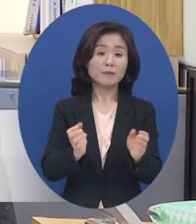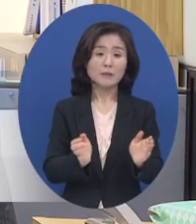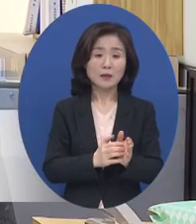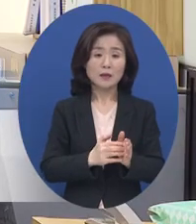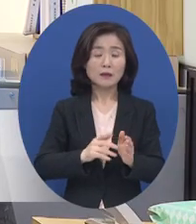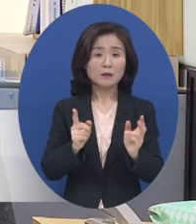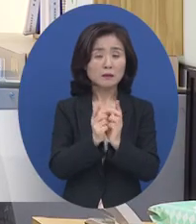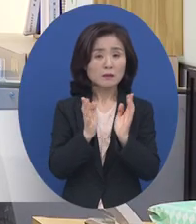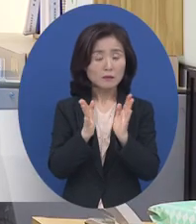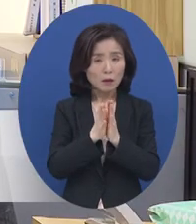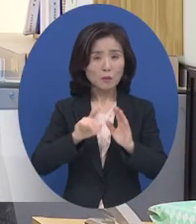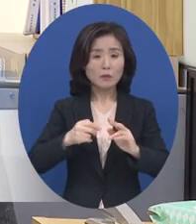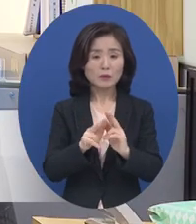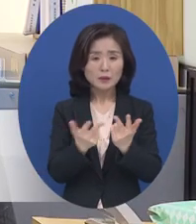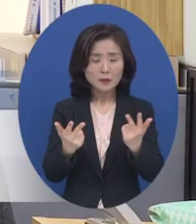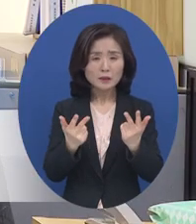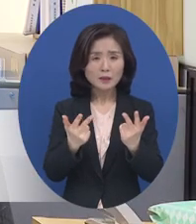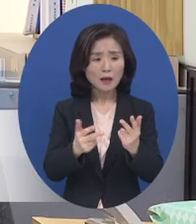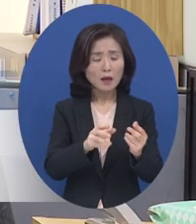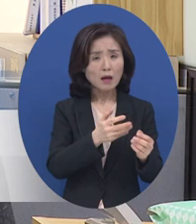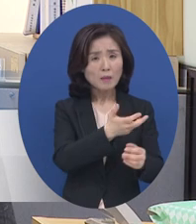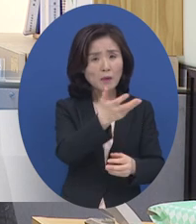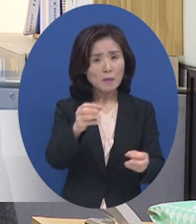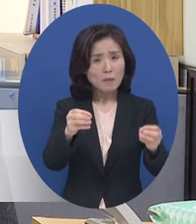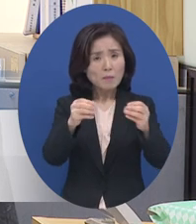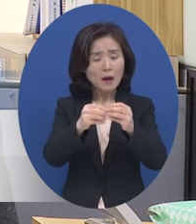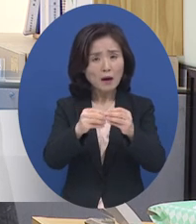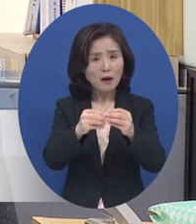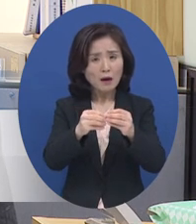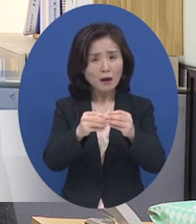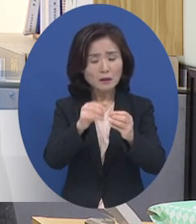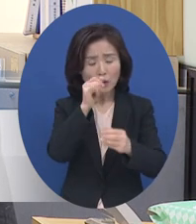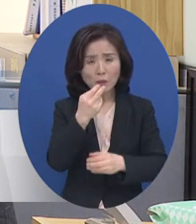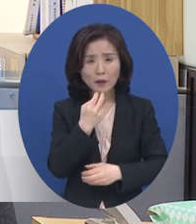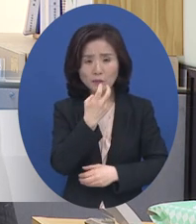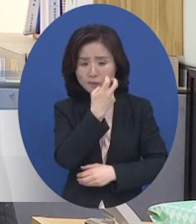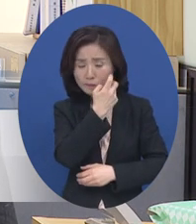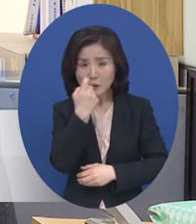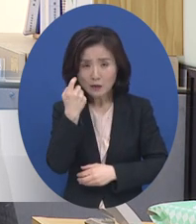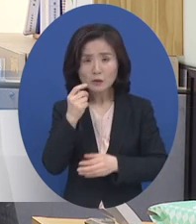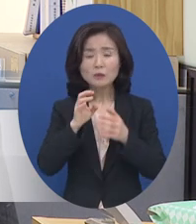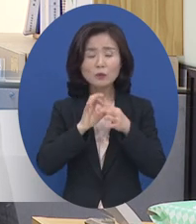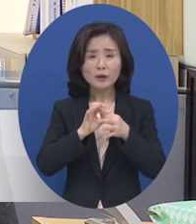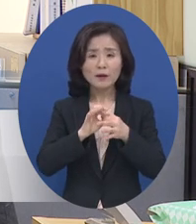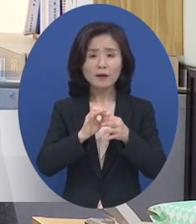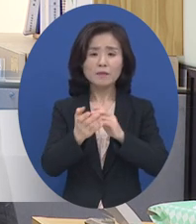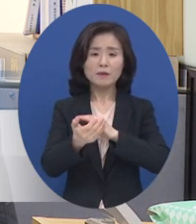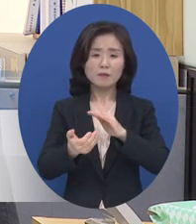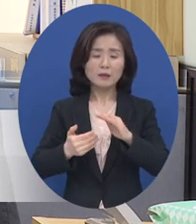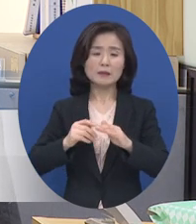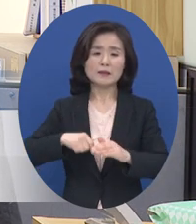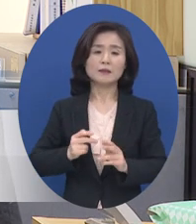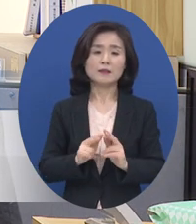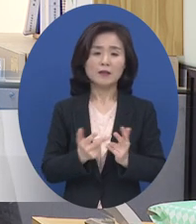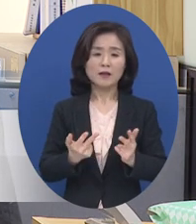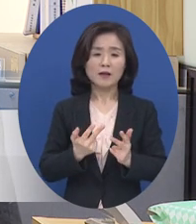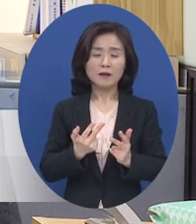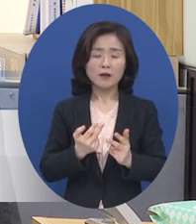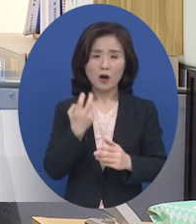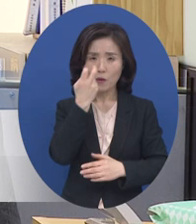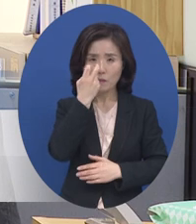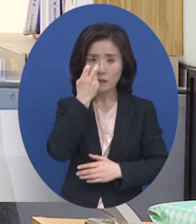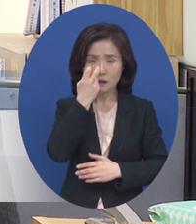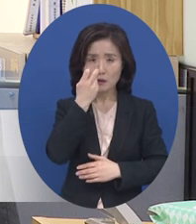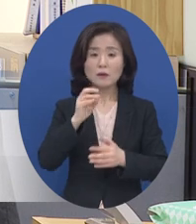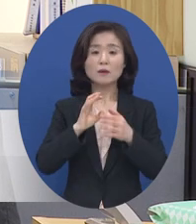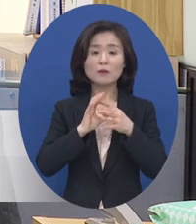본인들이 비교하고 그 위험에 노출돼 있는지를 파악함으로써 선제적으로 본인의 그 검사를 진행하게